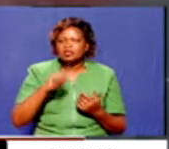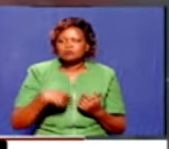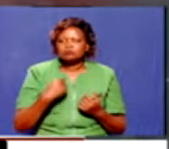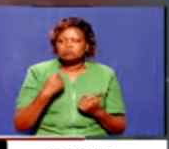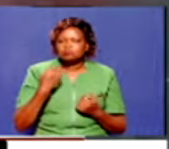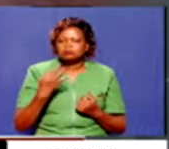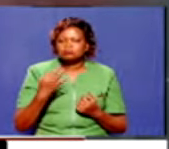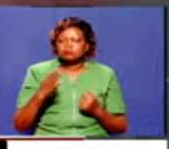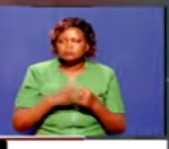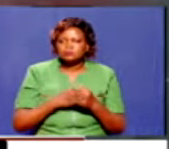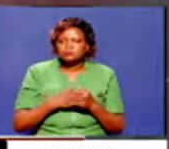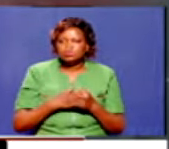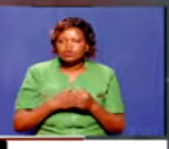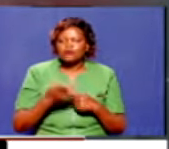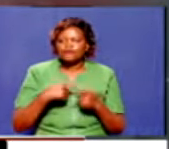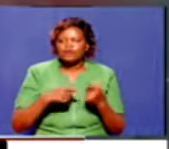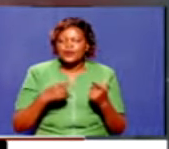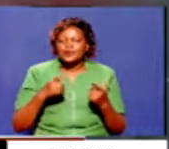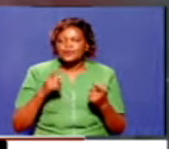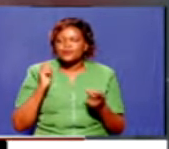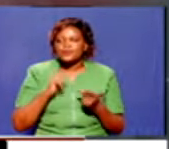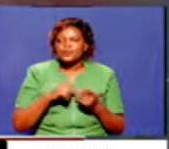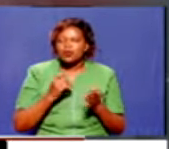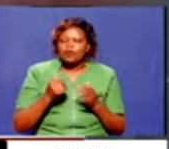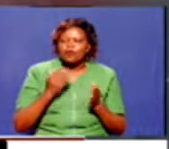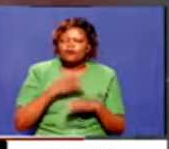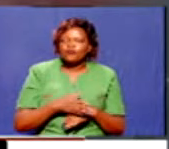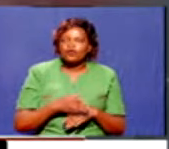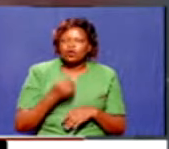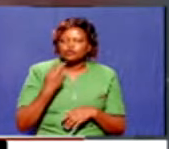253,339 kutoka kwa jumla ya sampuli ya zaidi ya